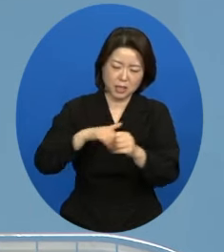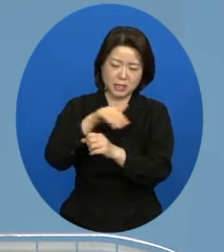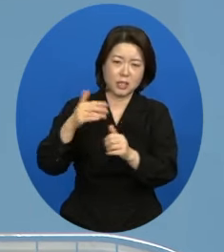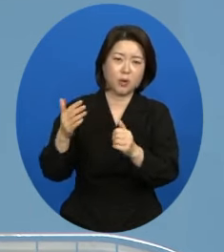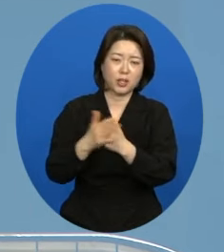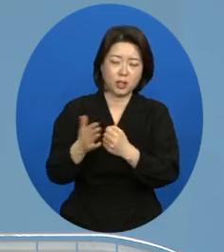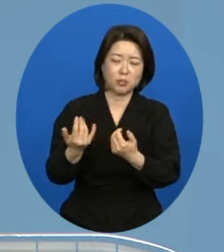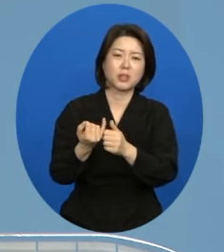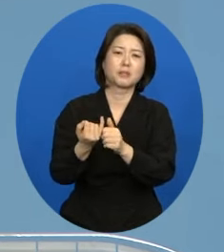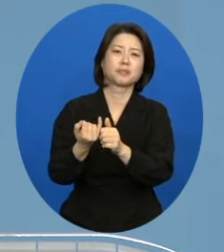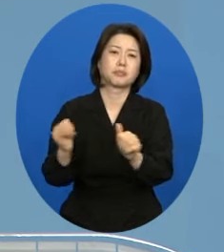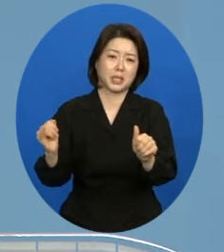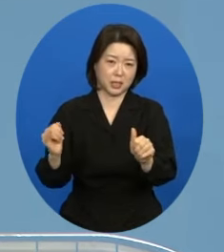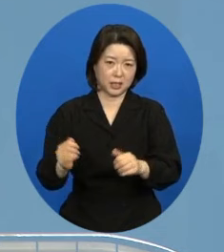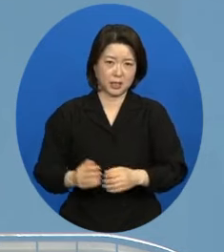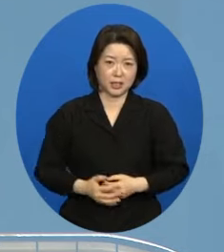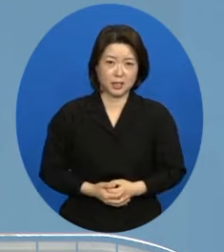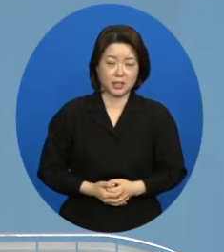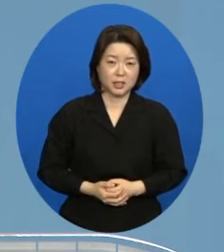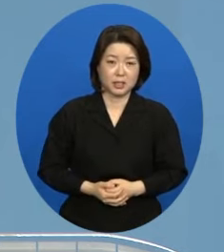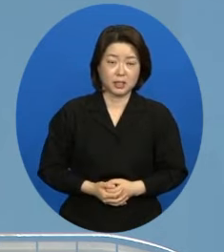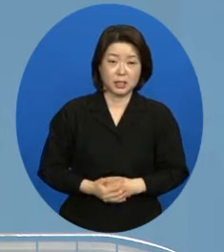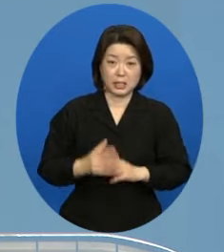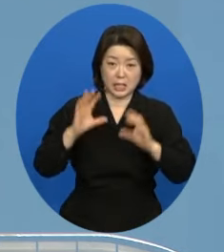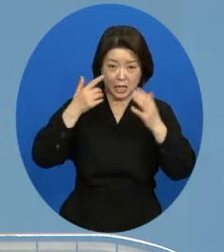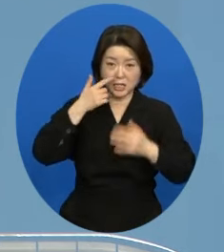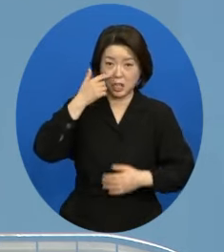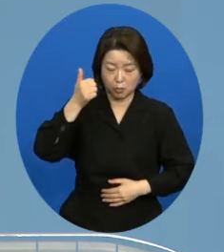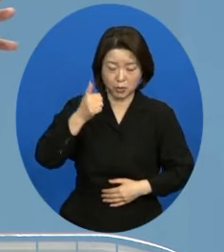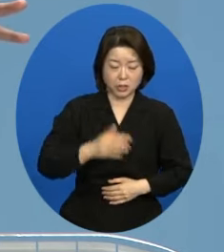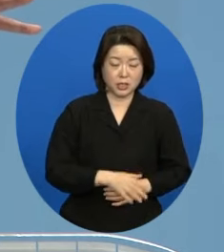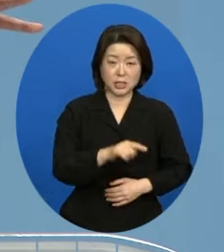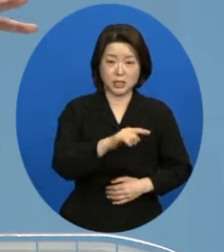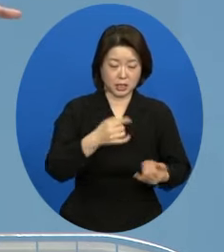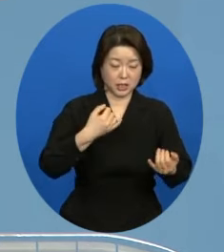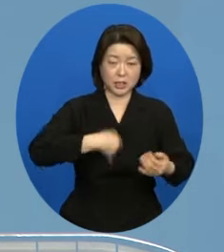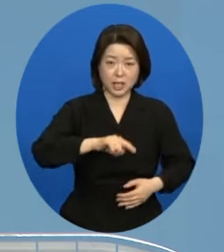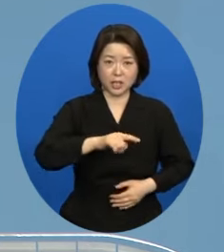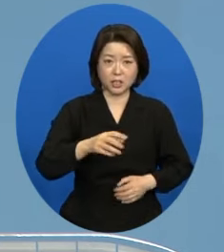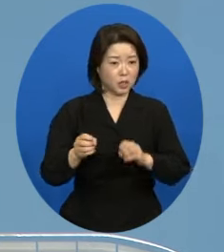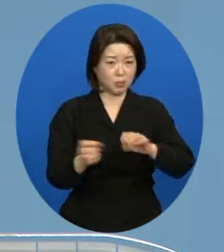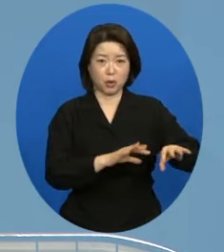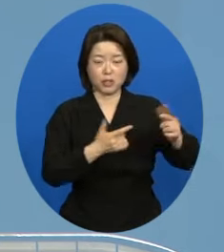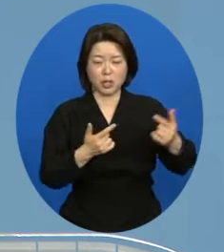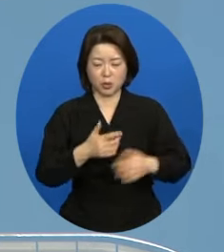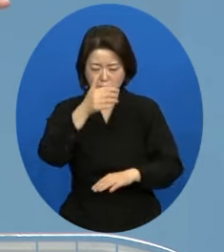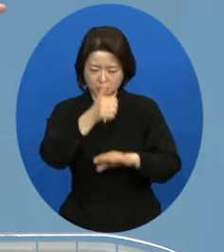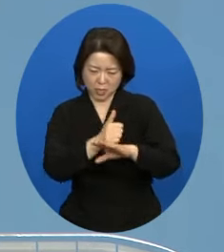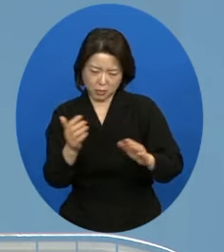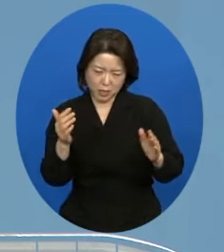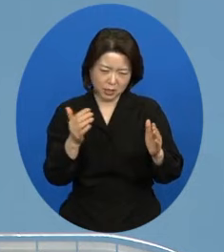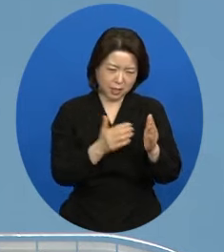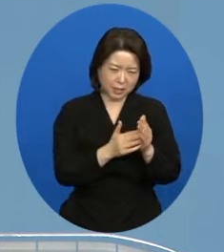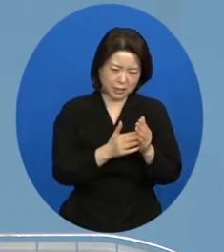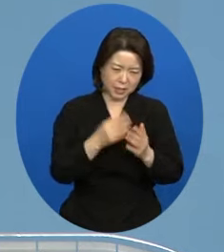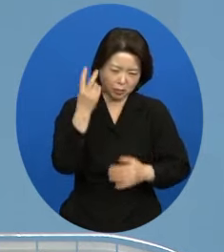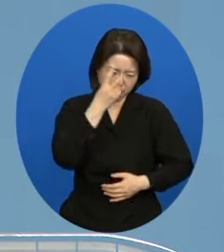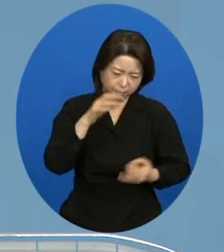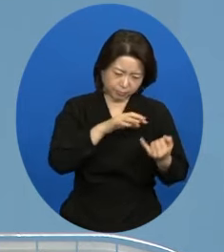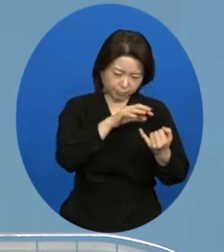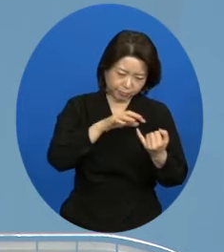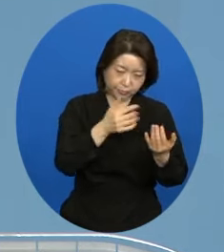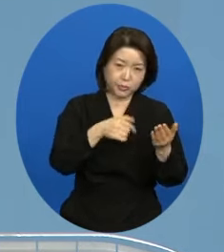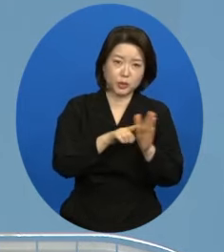한 상태였습니다 아이 아버지는이 하니를 버리지 않고이 아이를 끝까지 케어하기 위해서 열심히